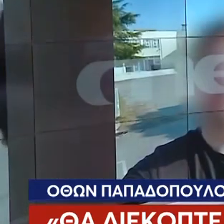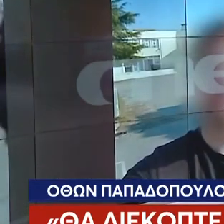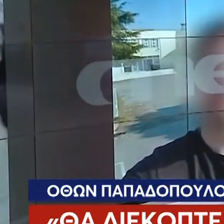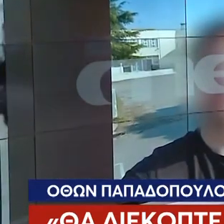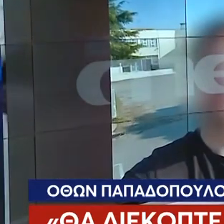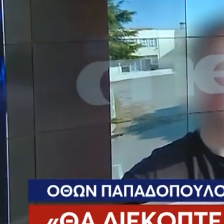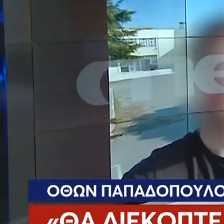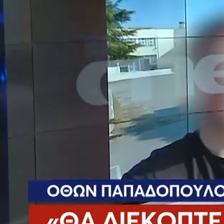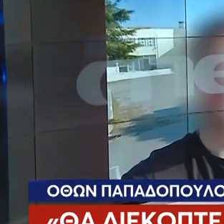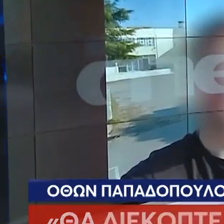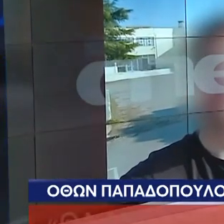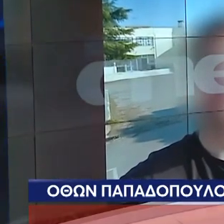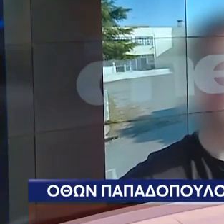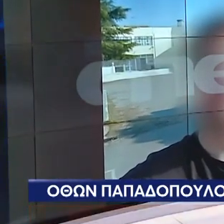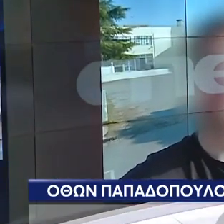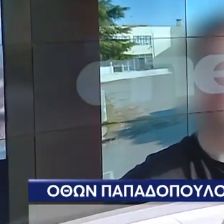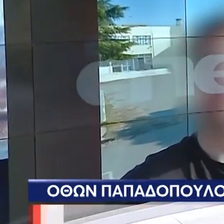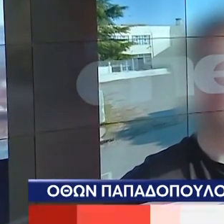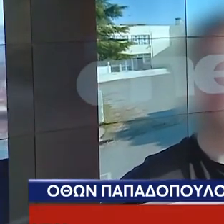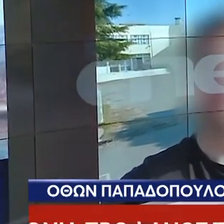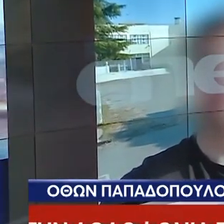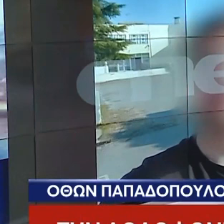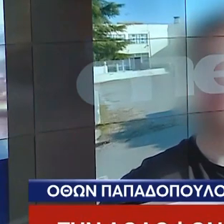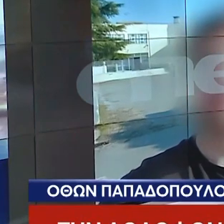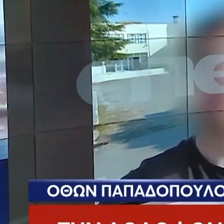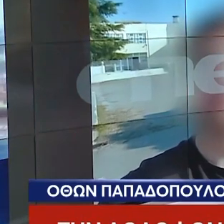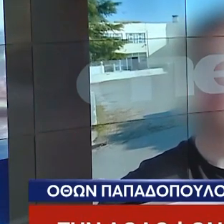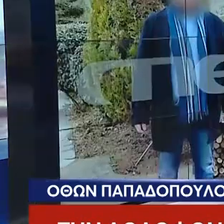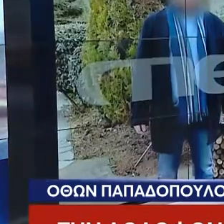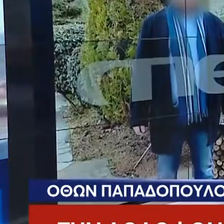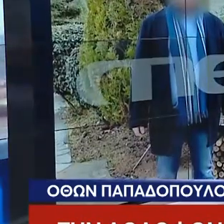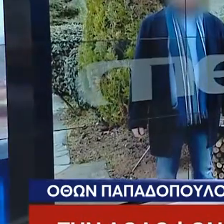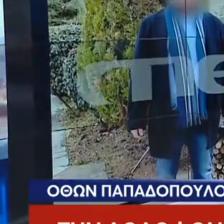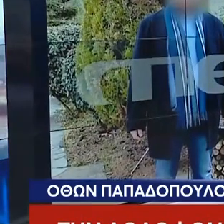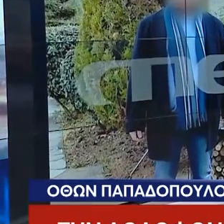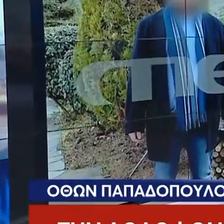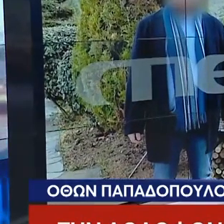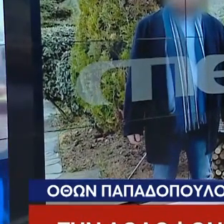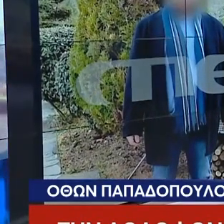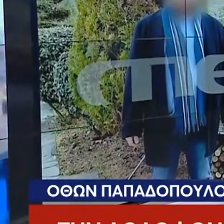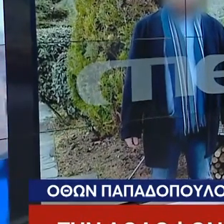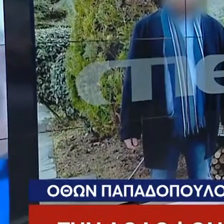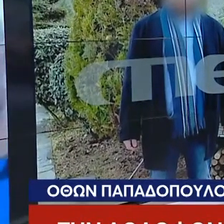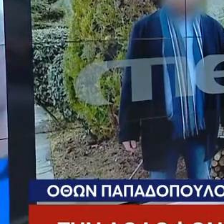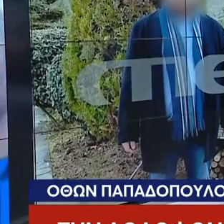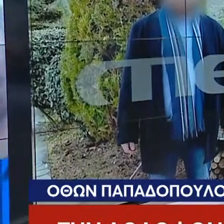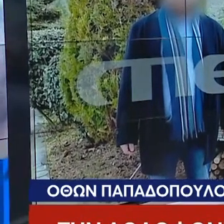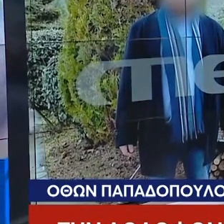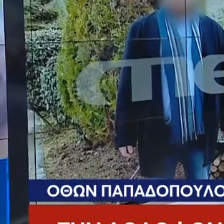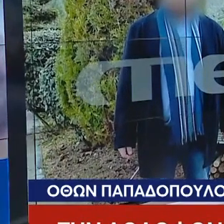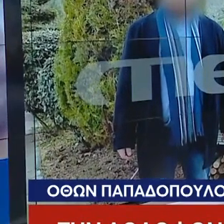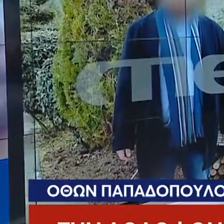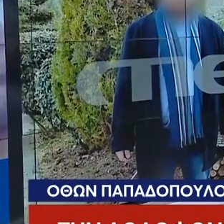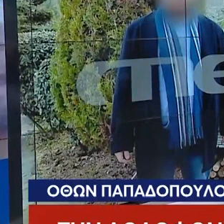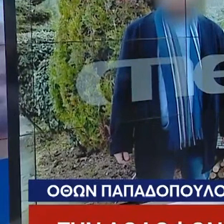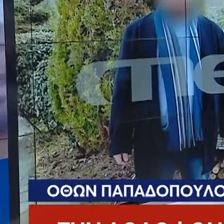συνεχείς τηλεφωνικές επικοινωνίες με τον άλλον κατηγορούμενο, που αυτές οδήγησαν και την αστυνομία στα ίχνη του, για να μην πω όλα τα άλλα, γιατί πήγανε μαζί